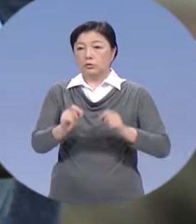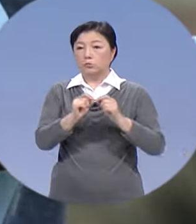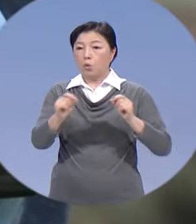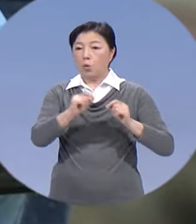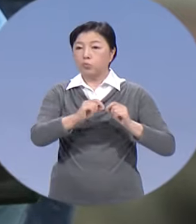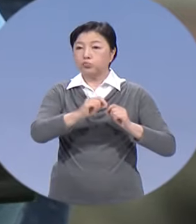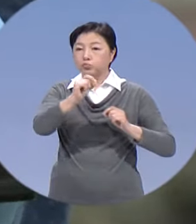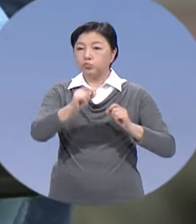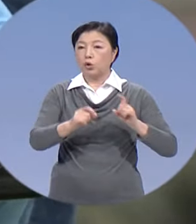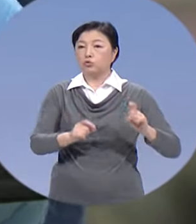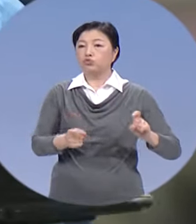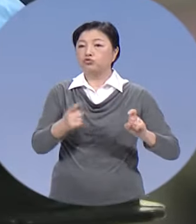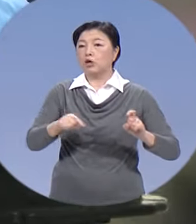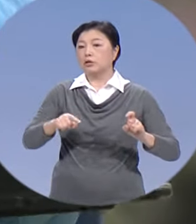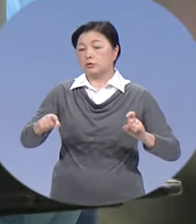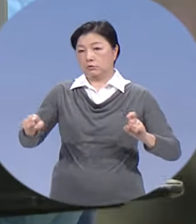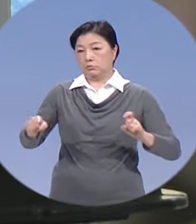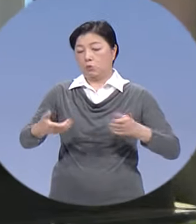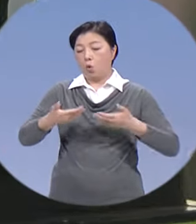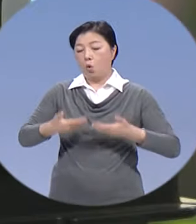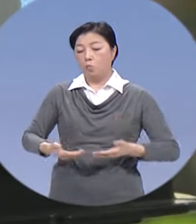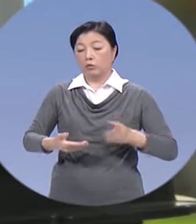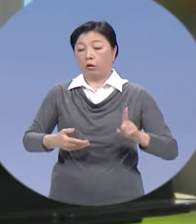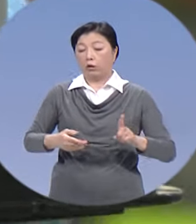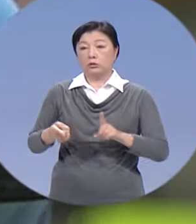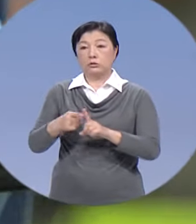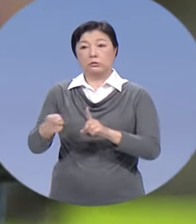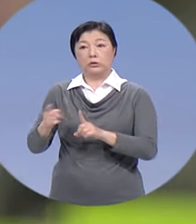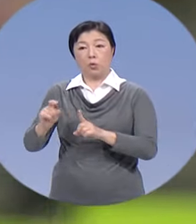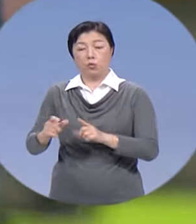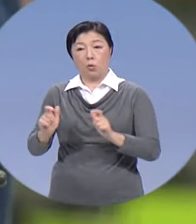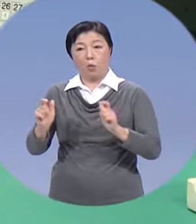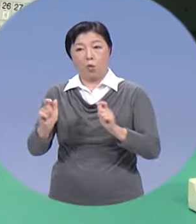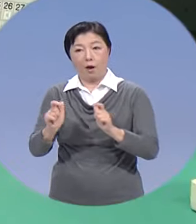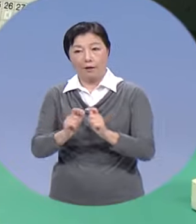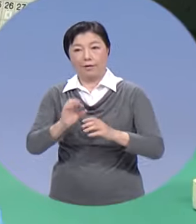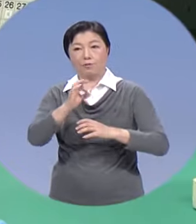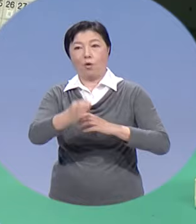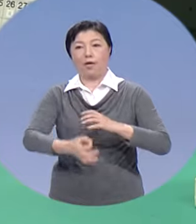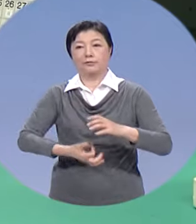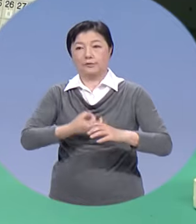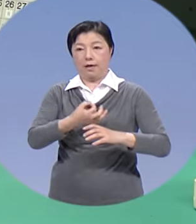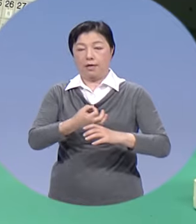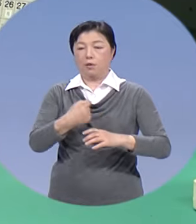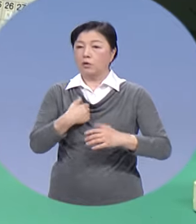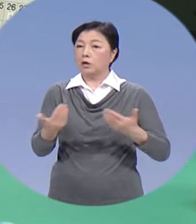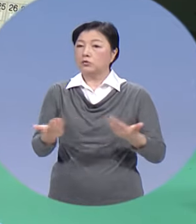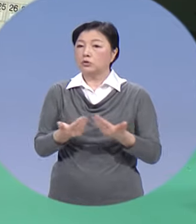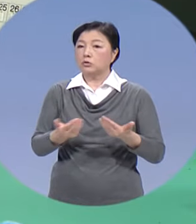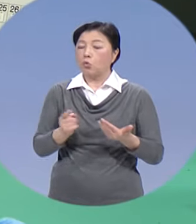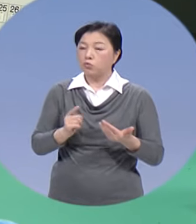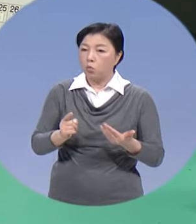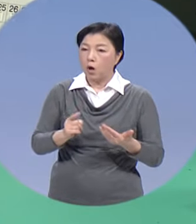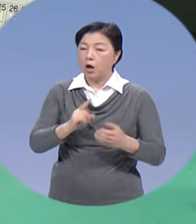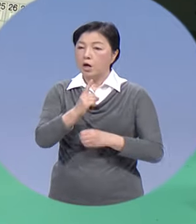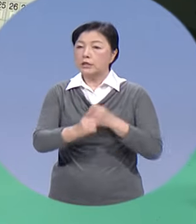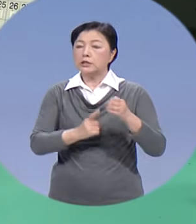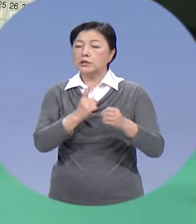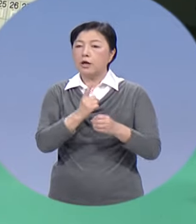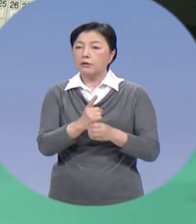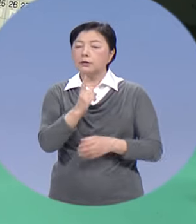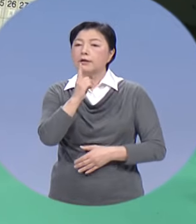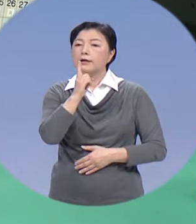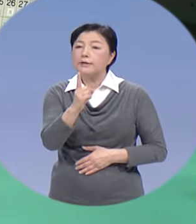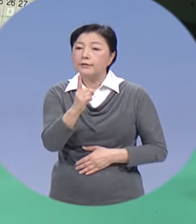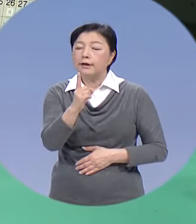チ立方の約1キログラムの超小型衛星になります。私の仕事は1年1機の人